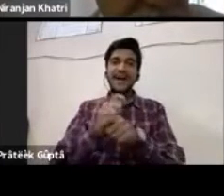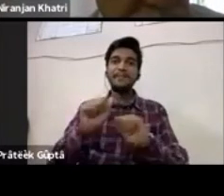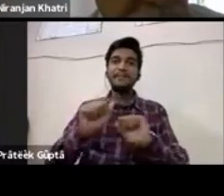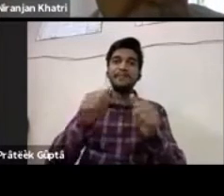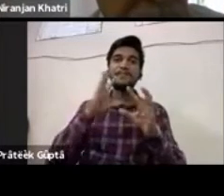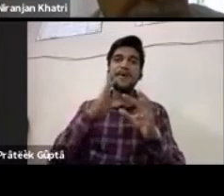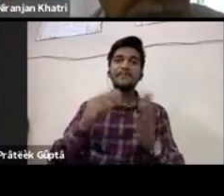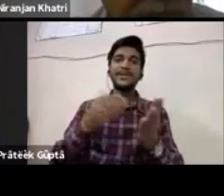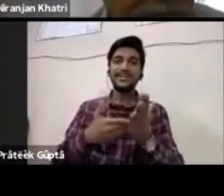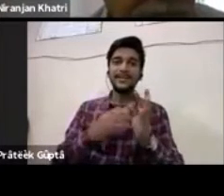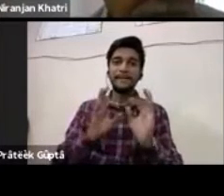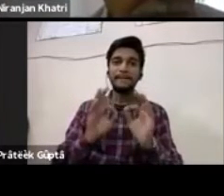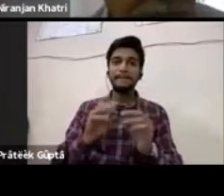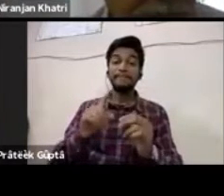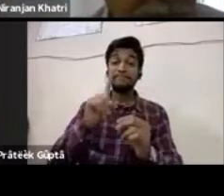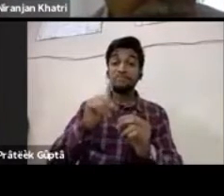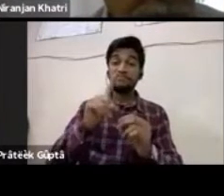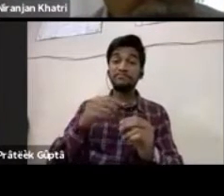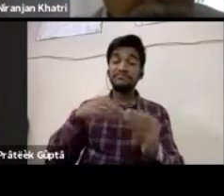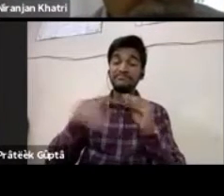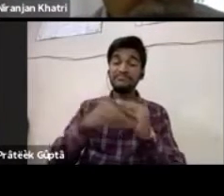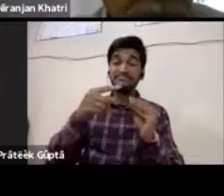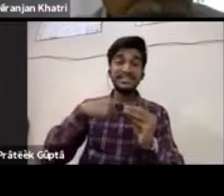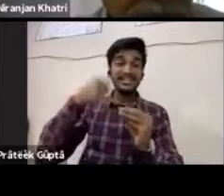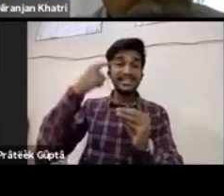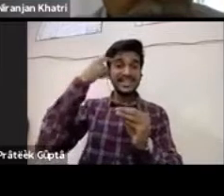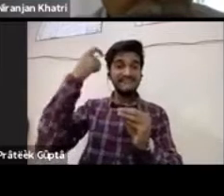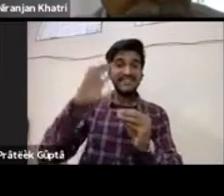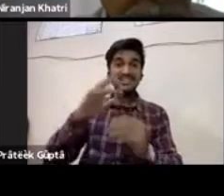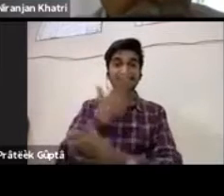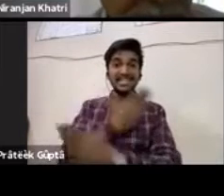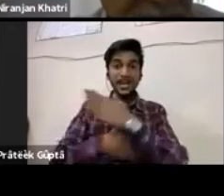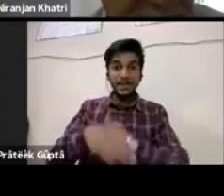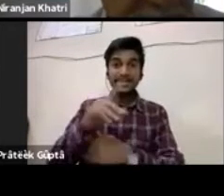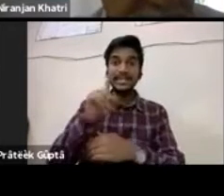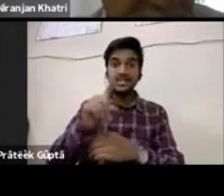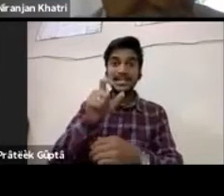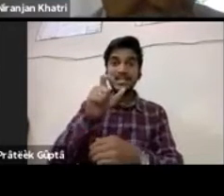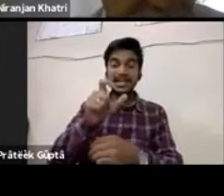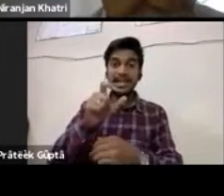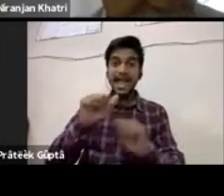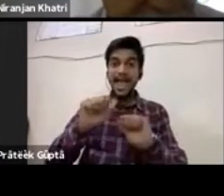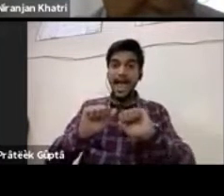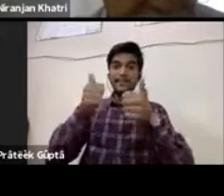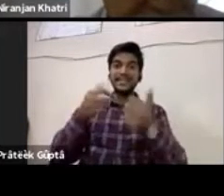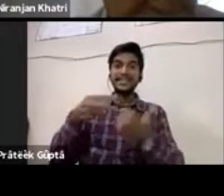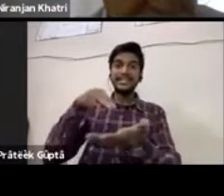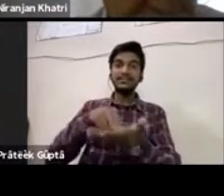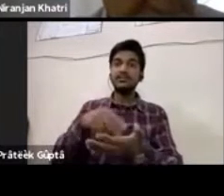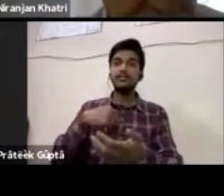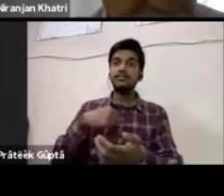थी। बाकी मेरा मानना है कि डिसेबिलिटी एंड एबिलिटी कैटेगरी नहीं बन सकती,